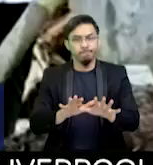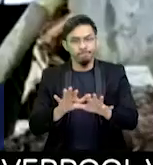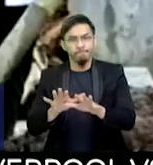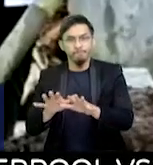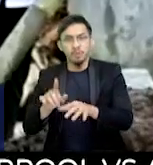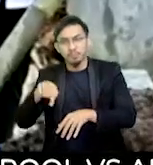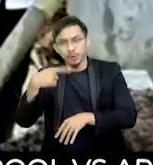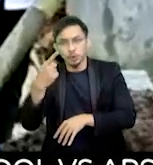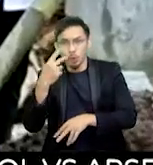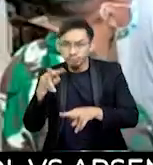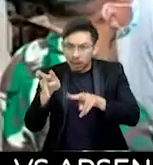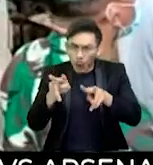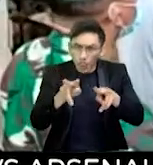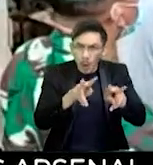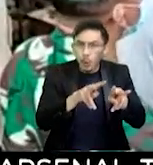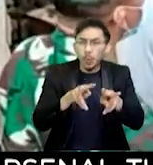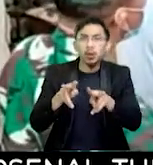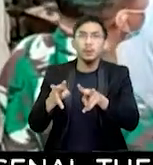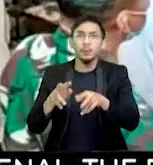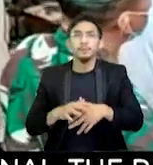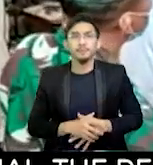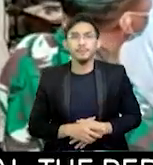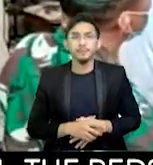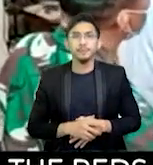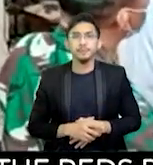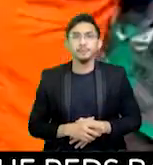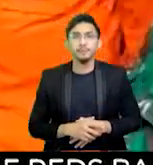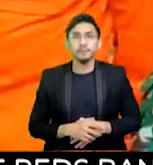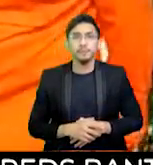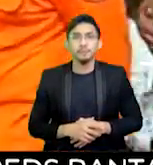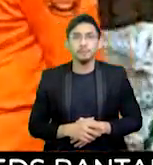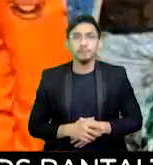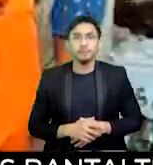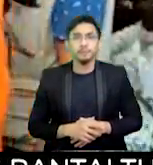dengan intensitas tinggi. Dari Kabupaten Bandung Barat, Jawa Barat, Yuwono Ainus melaporkan.